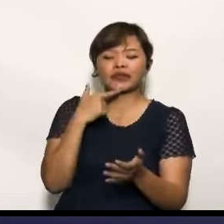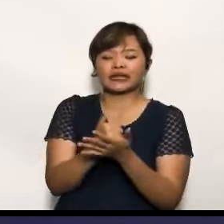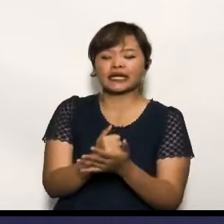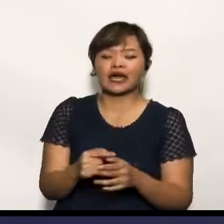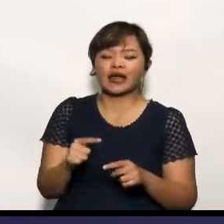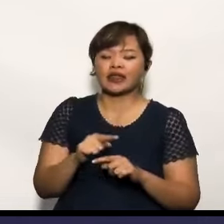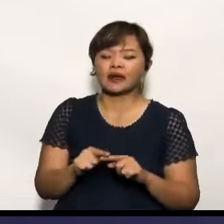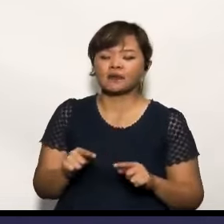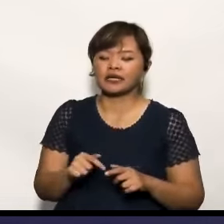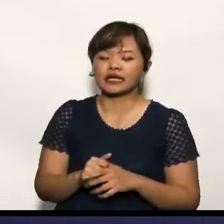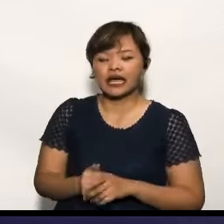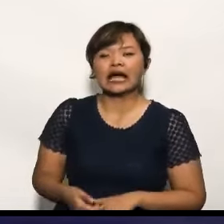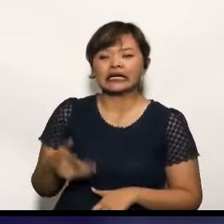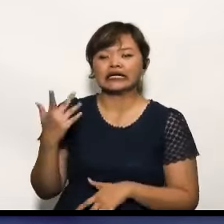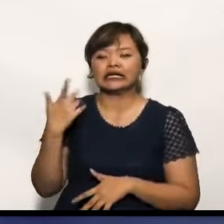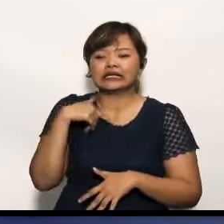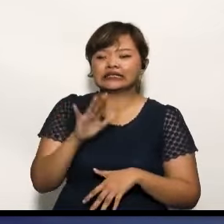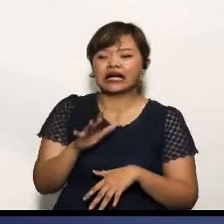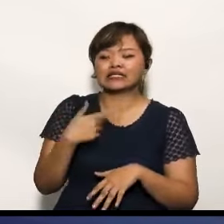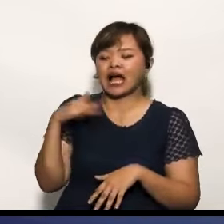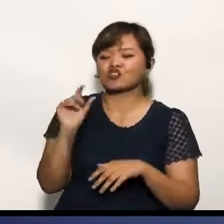Tapi saudara gak mau jadi orang sotoy.